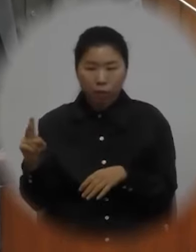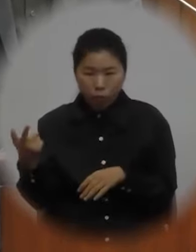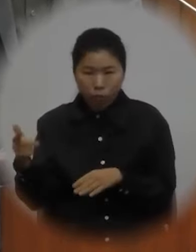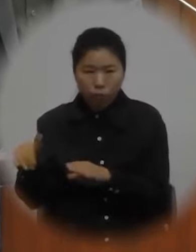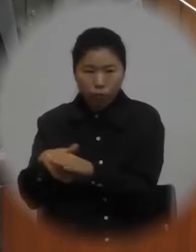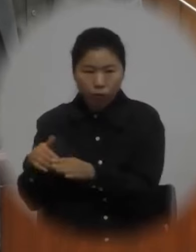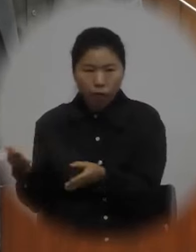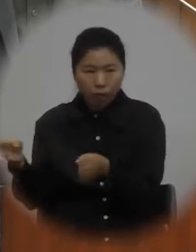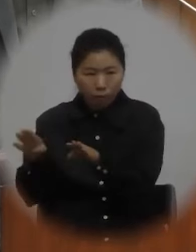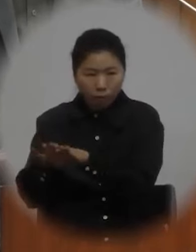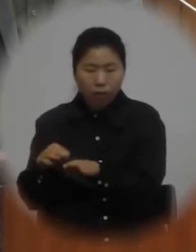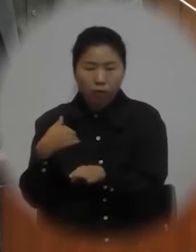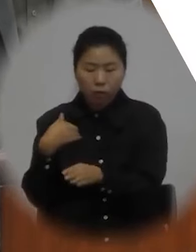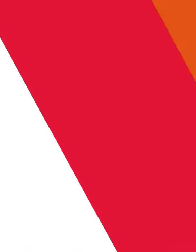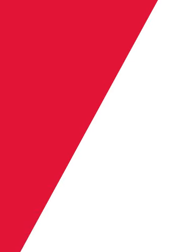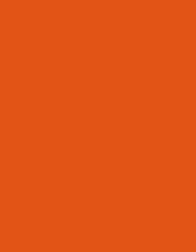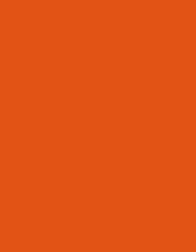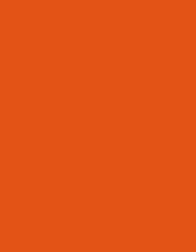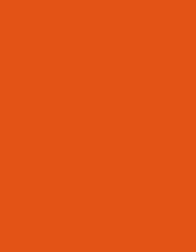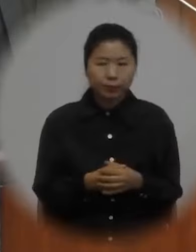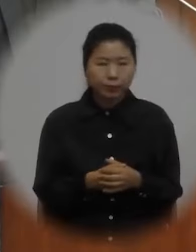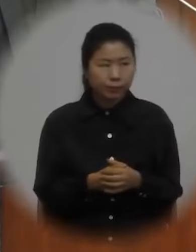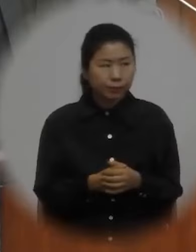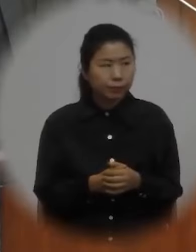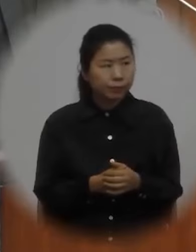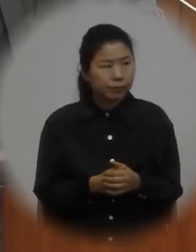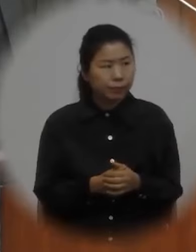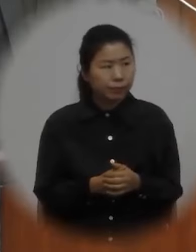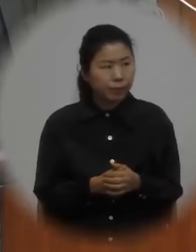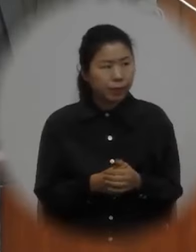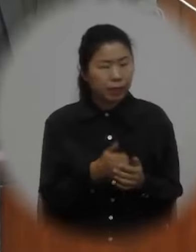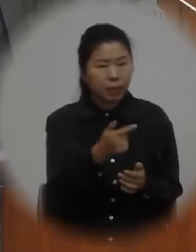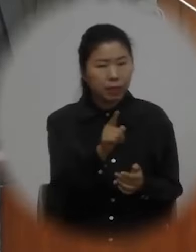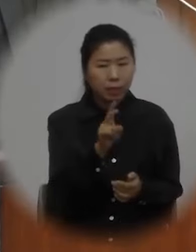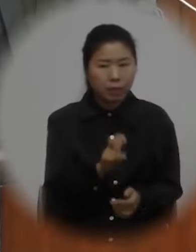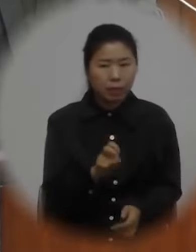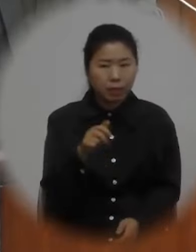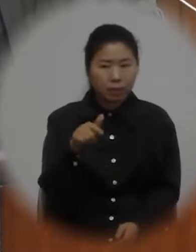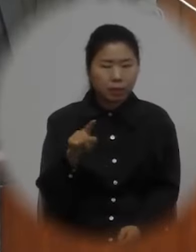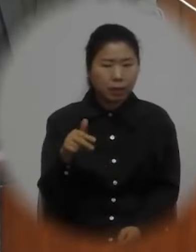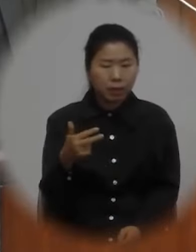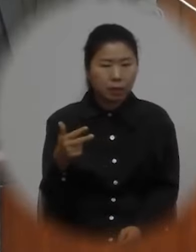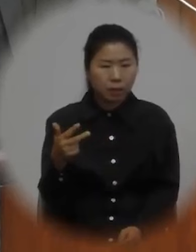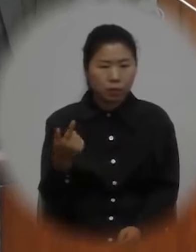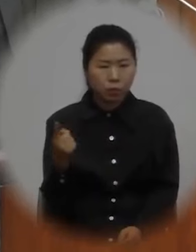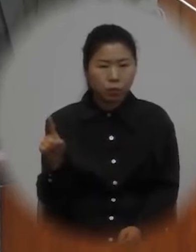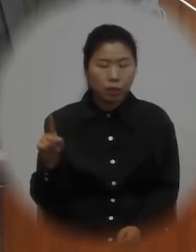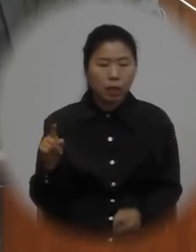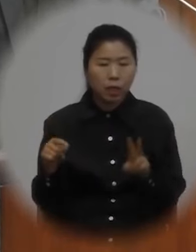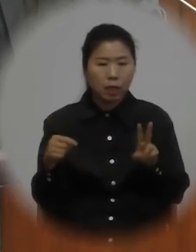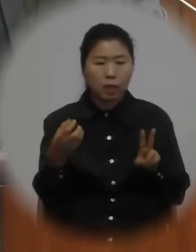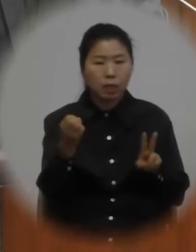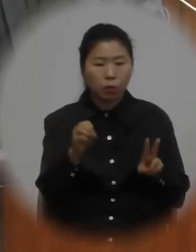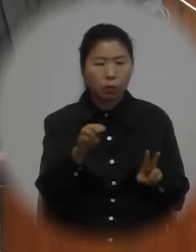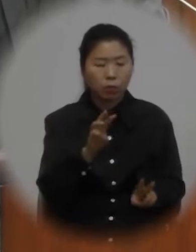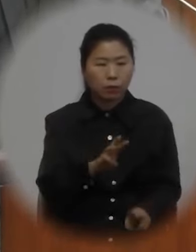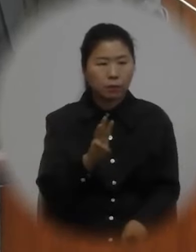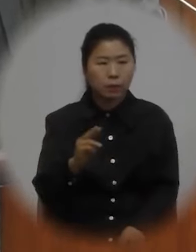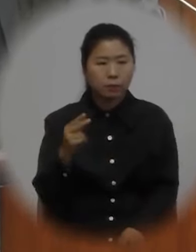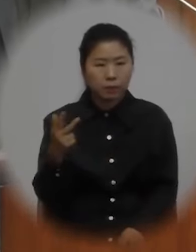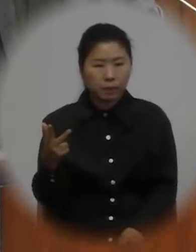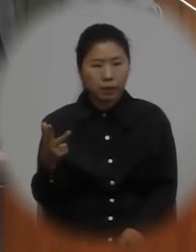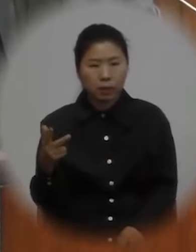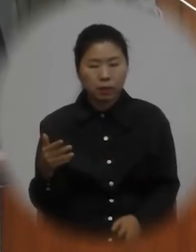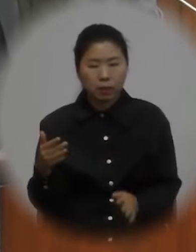공연도 합니다. 다 그거 저희가 지원하고 있습니다. 그 남가좌 2동 337-8번지 신속개발 해제